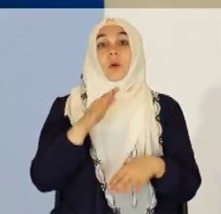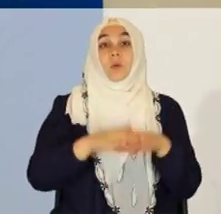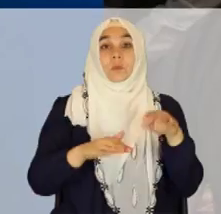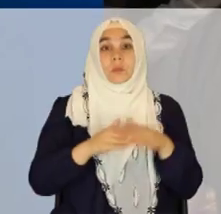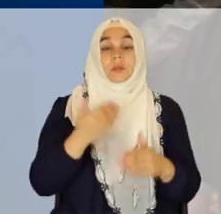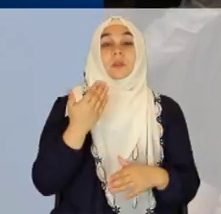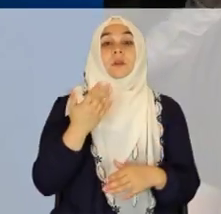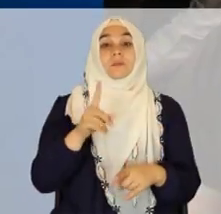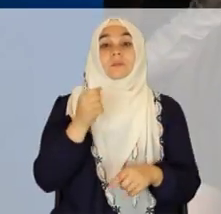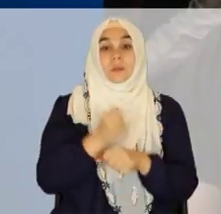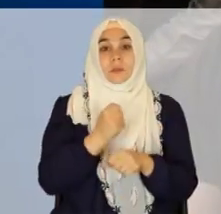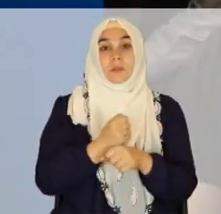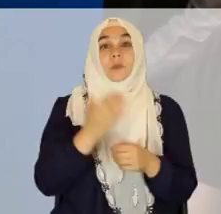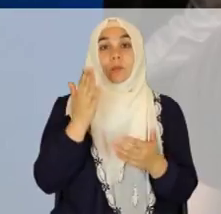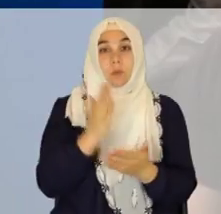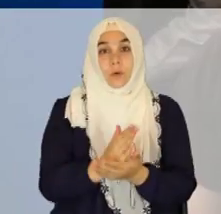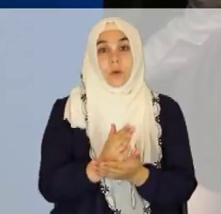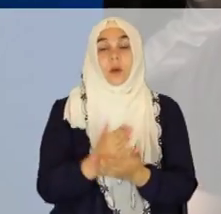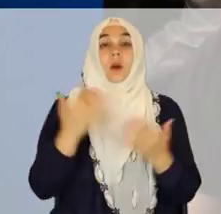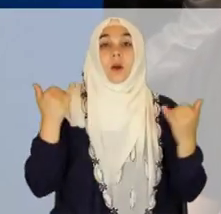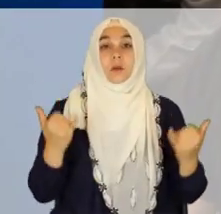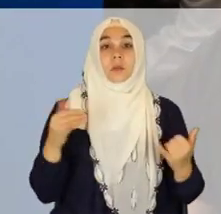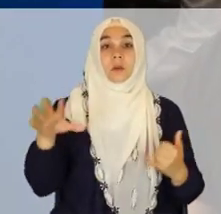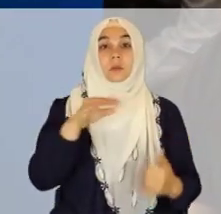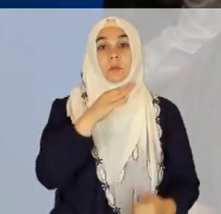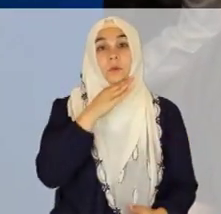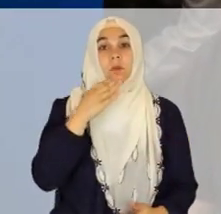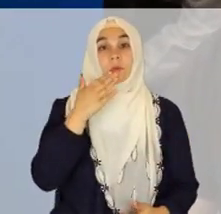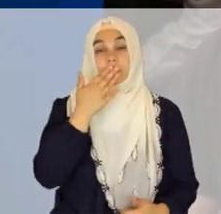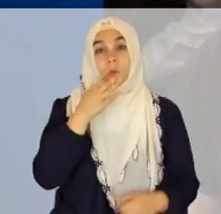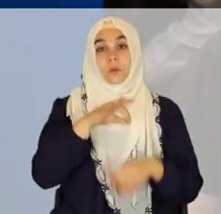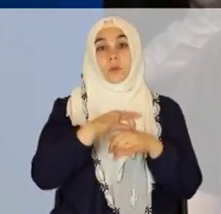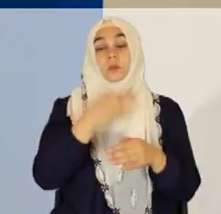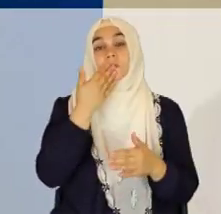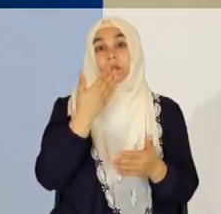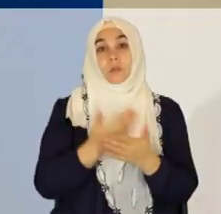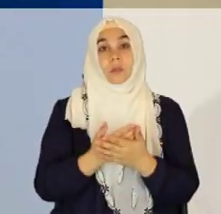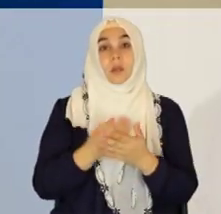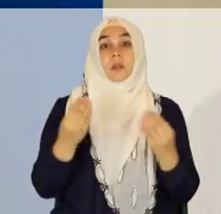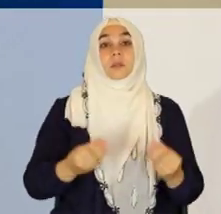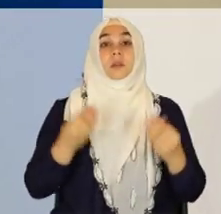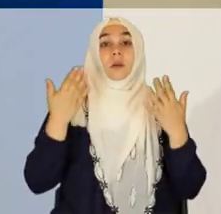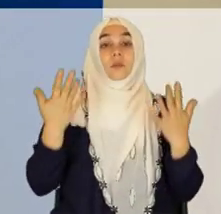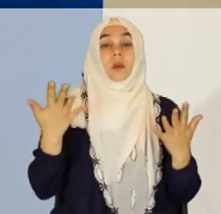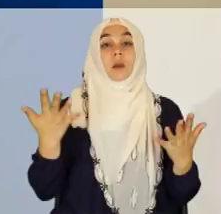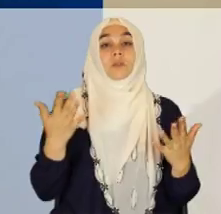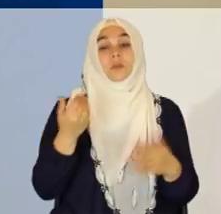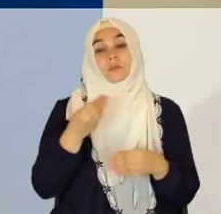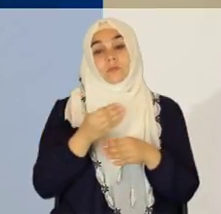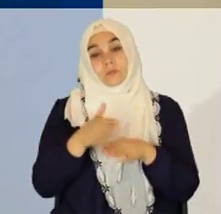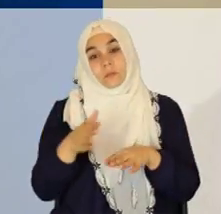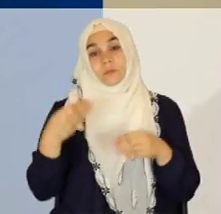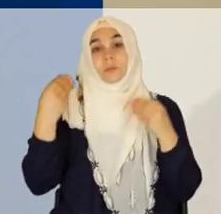bor. Hozir bizdan ayniqsa Ramazonda ko'p so'rashadi zakotda. Qancha